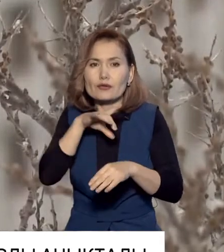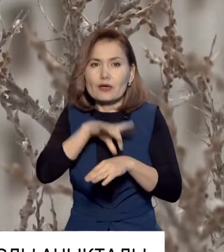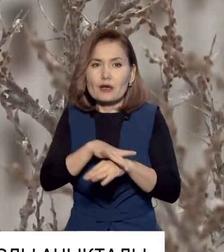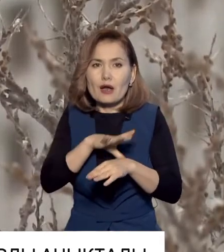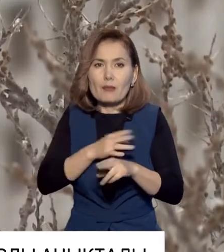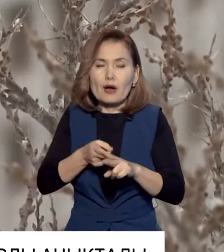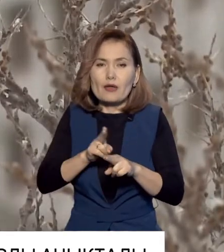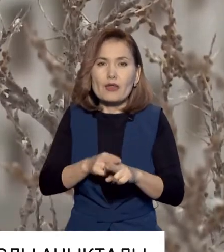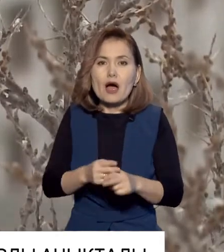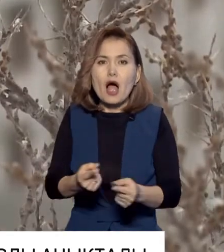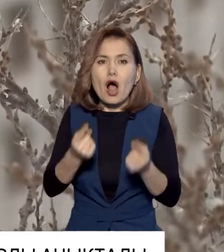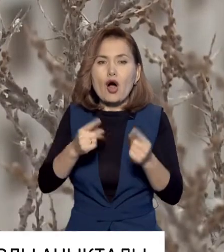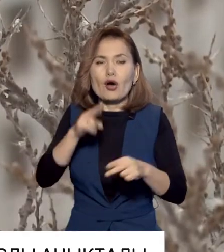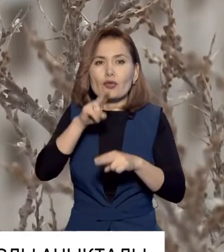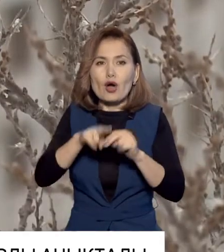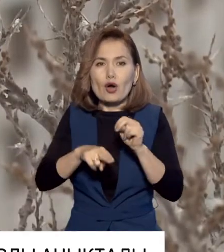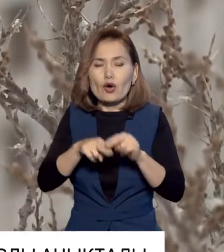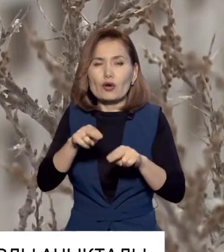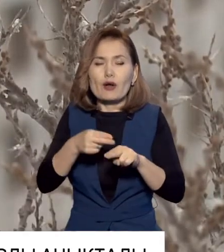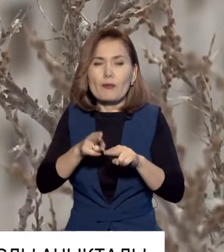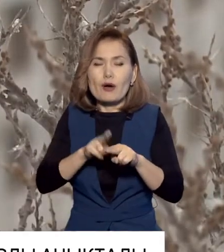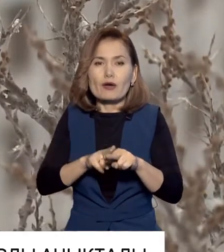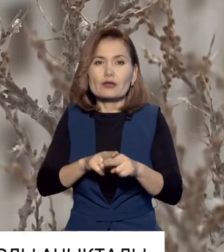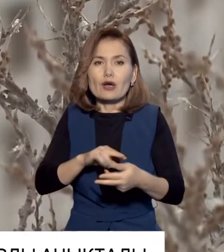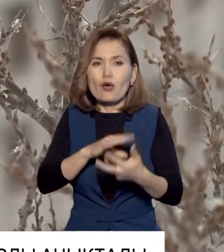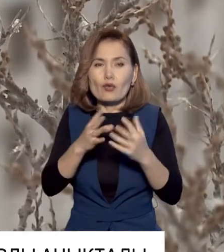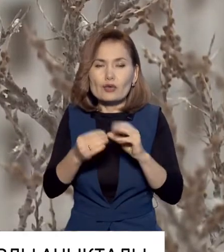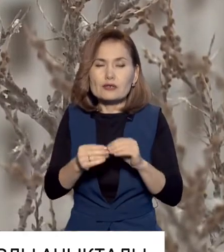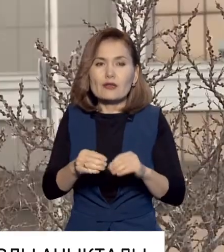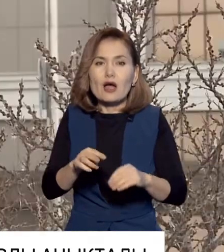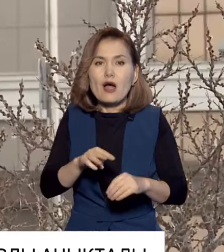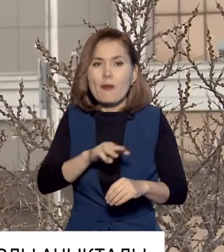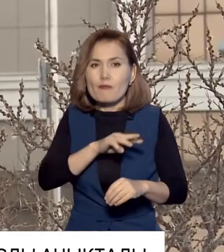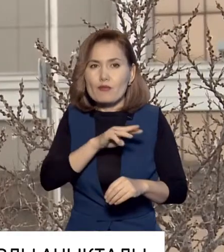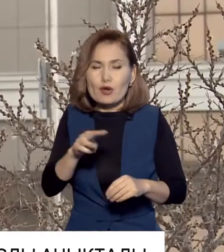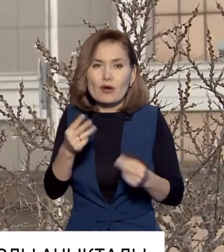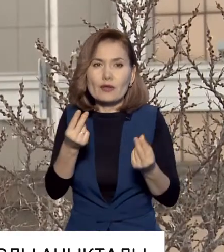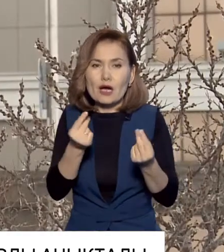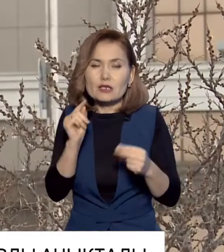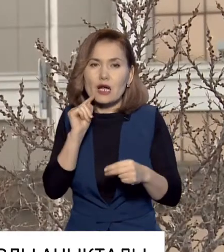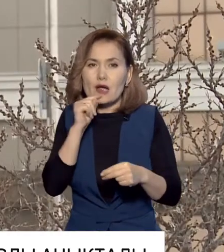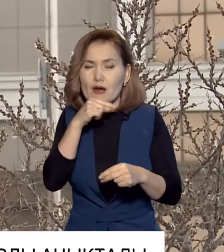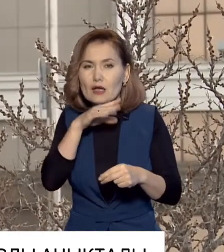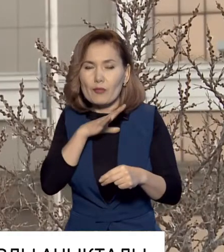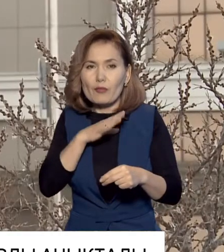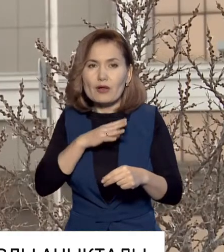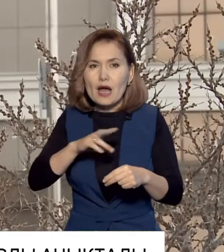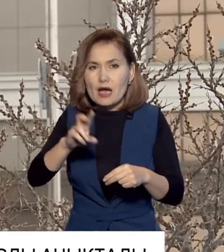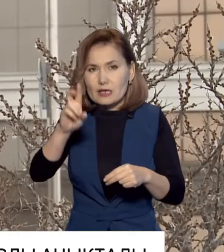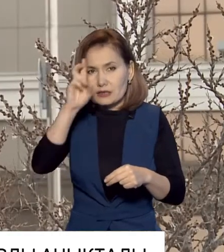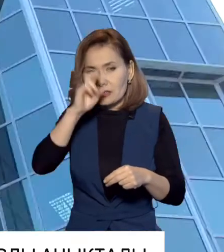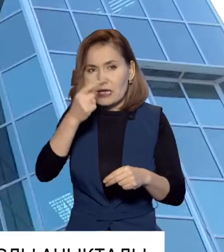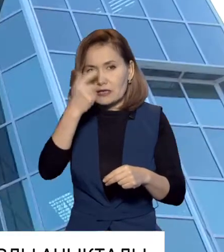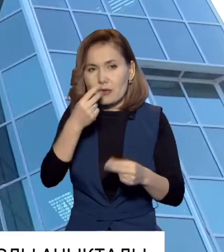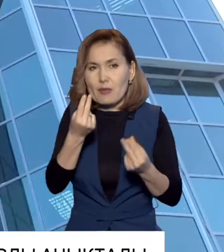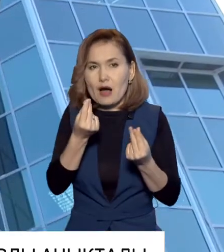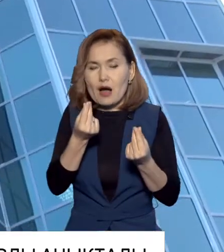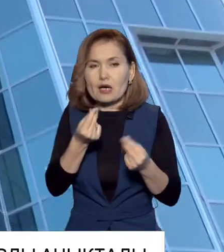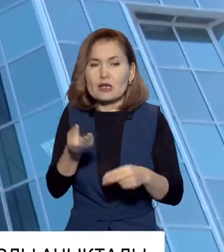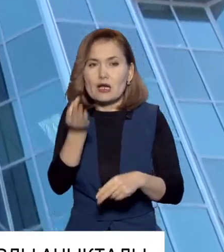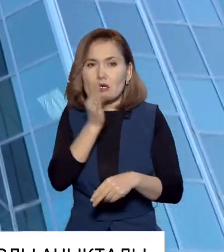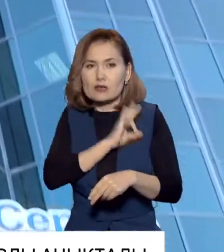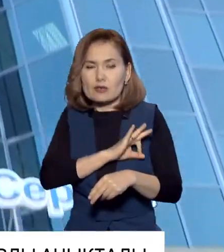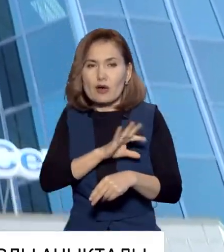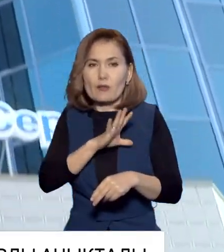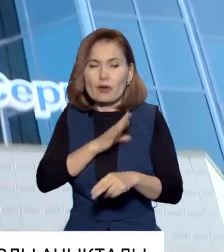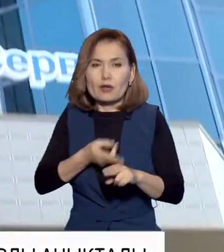308 миллион теңгеге жуық қаржы үнемделген. Алайда ол қаражат қайтарылмай қалған. Сотқа дейінгі арызда соң бұл сома компанияның